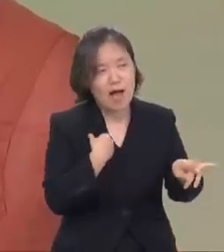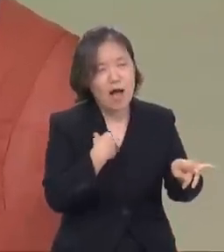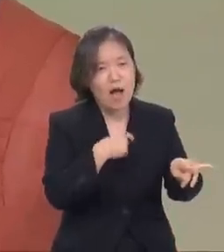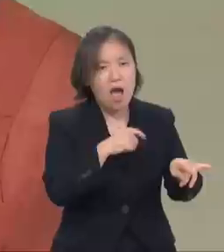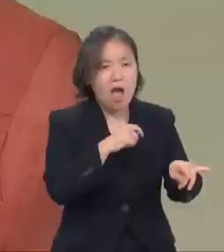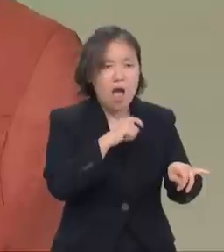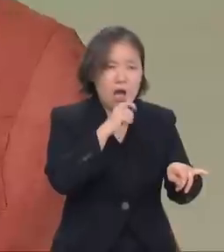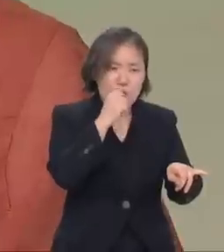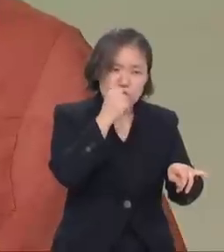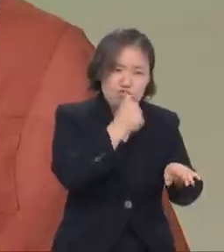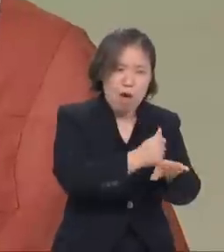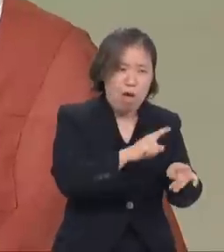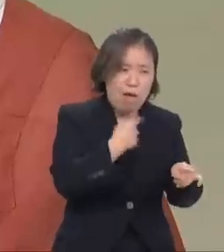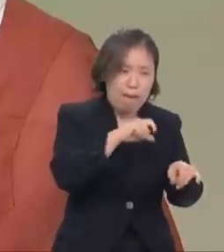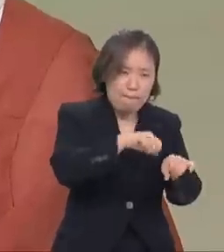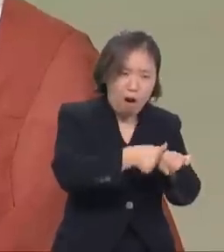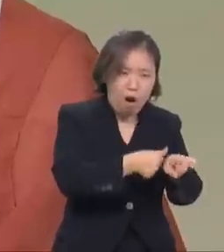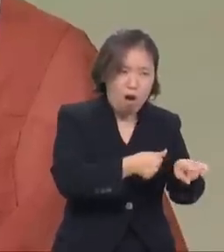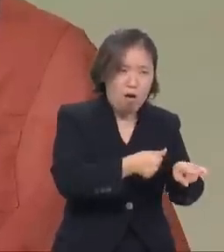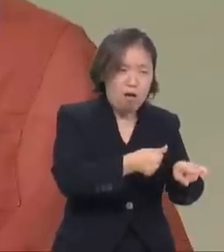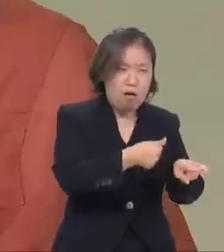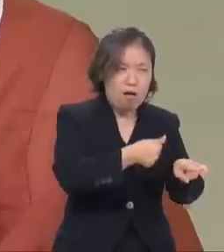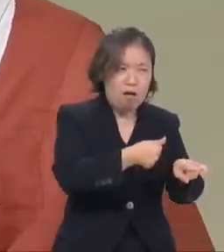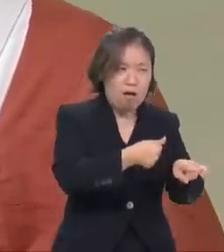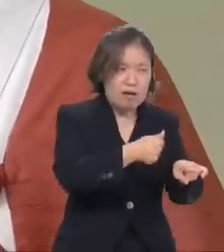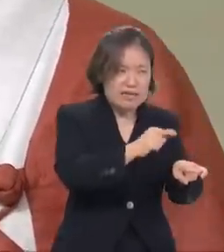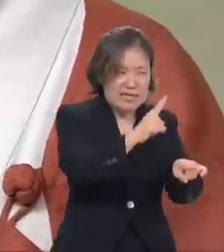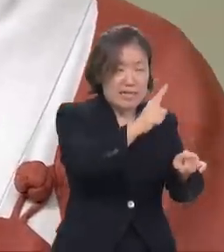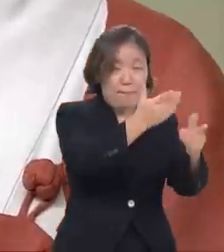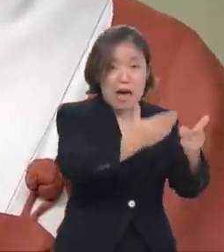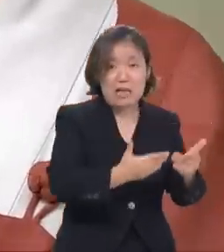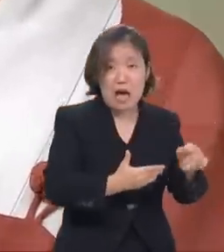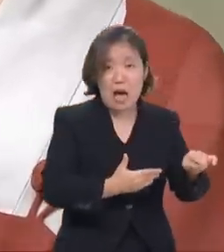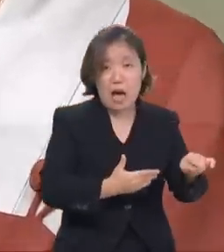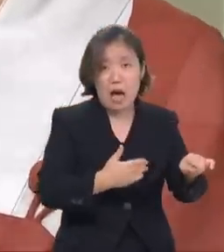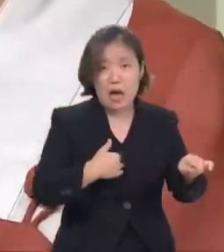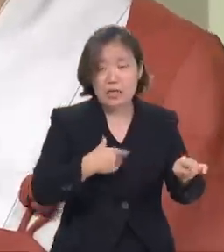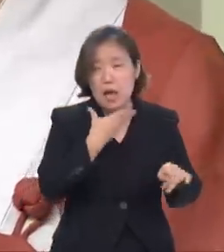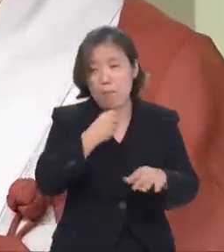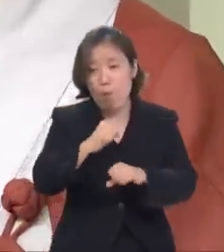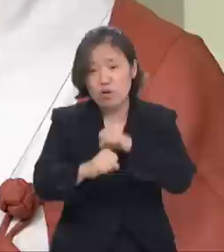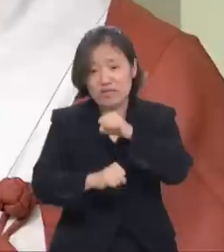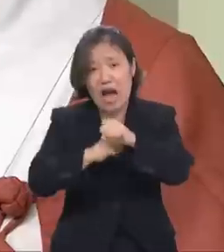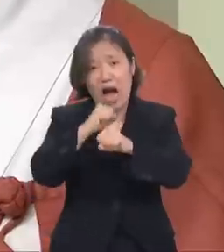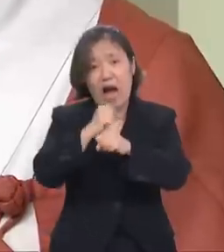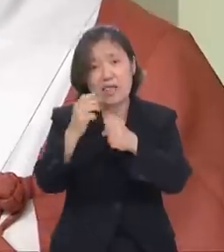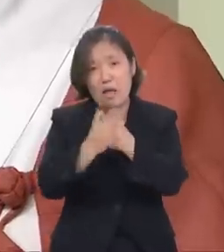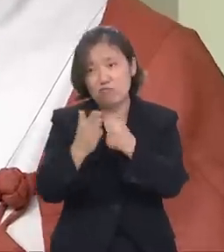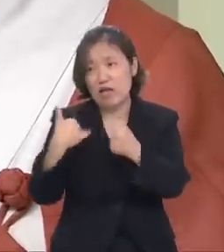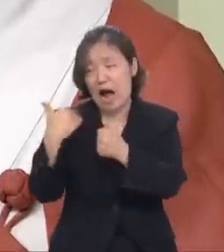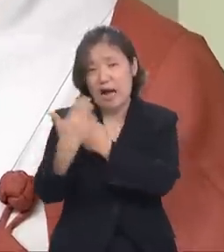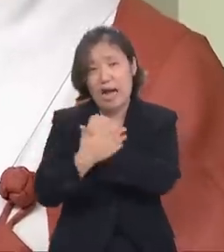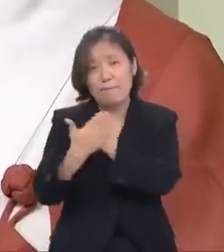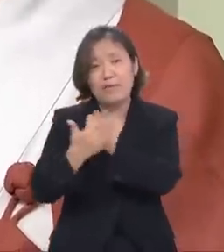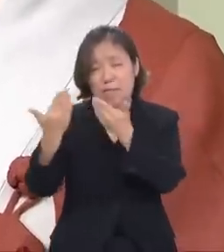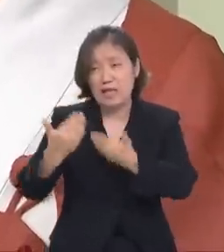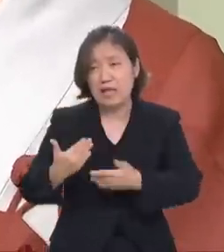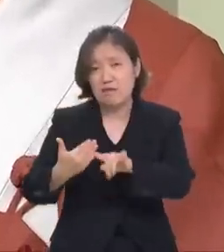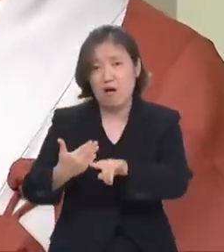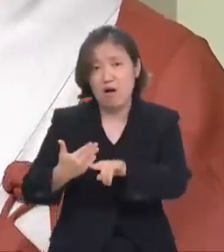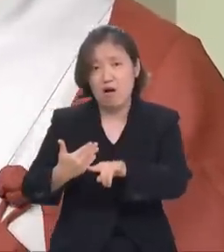있는 업장의 소멸하고 있는 과정이고 전생에 지었던